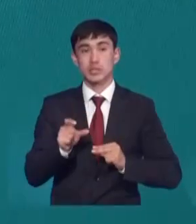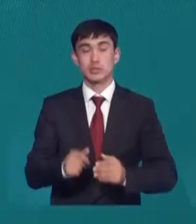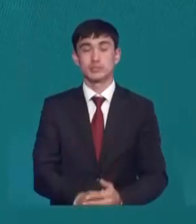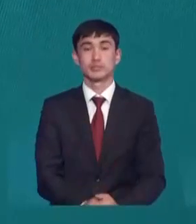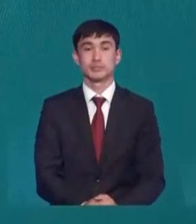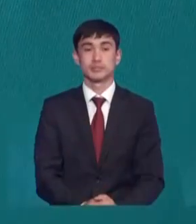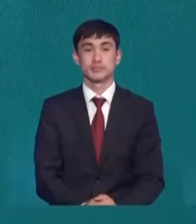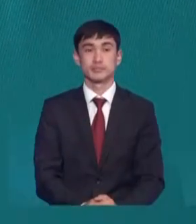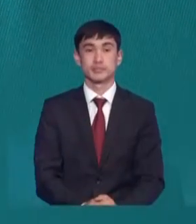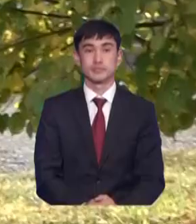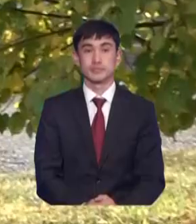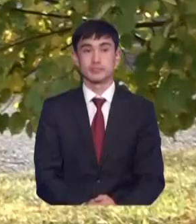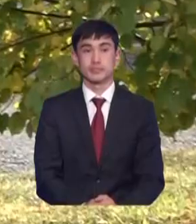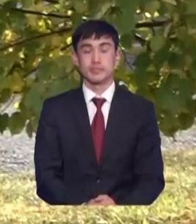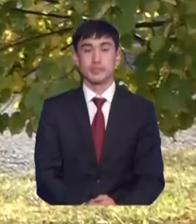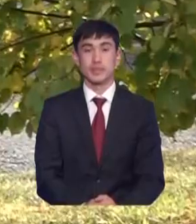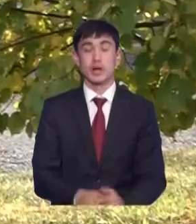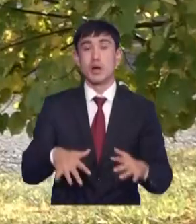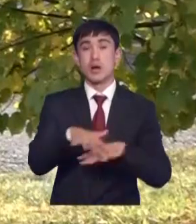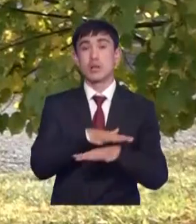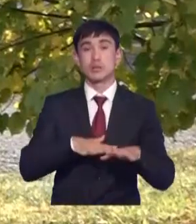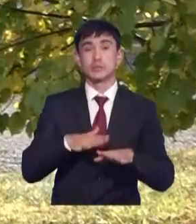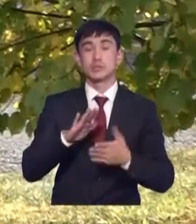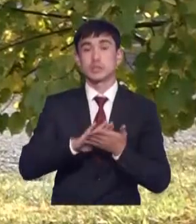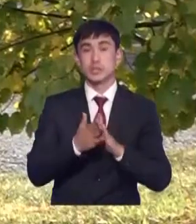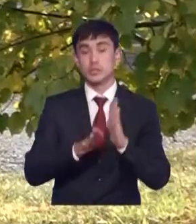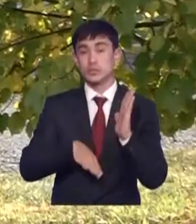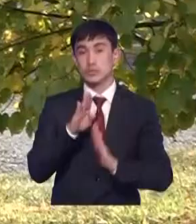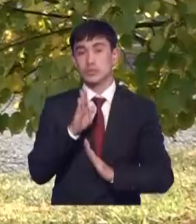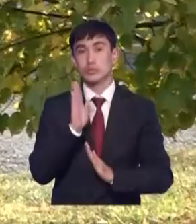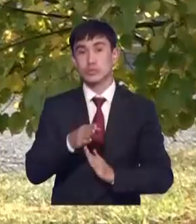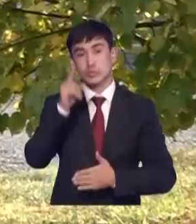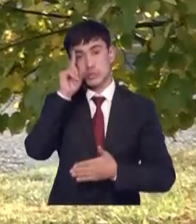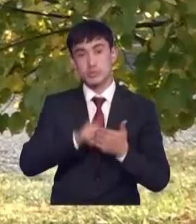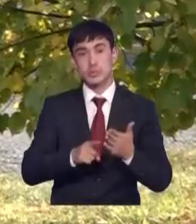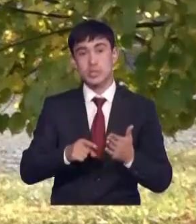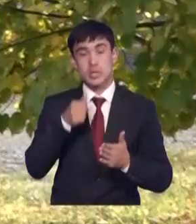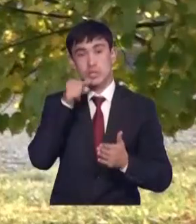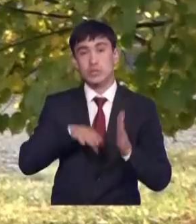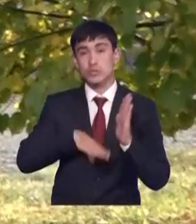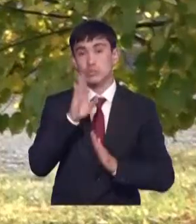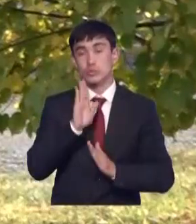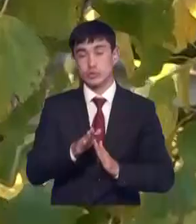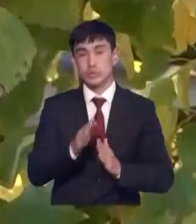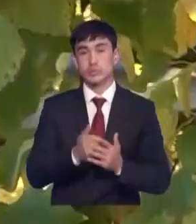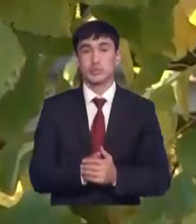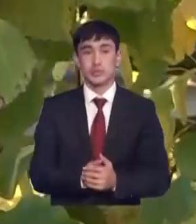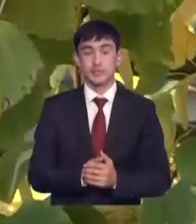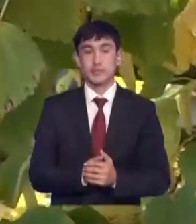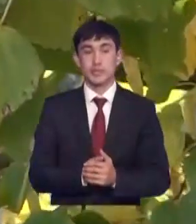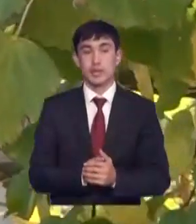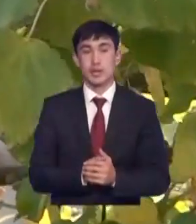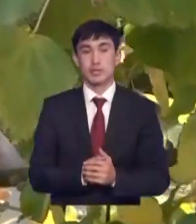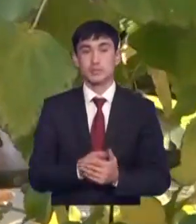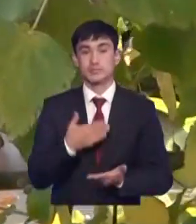жұмыс атқарады. Халқымыздың жағдайы жақсы болса екен дейміз, ертеңге ұмтылу болса екен дейміз, еңселі болса екен дейміз,